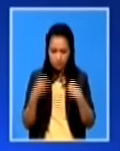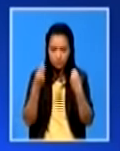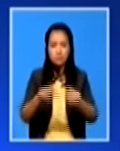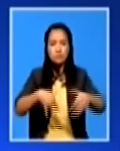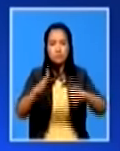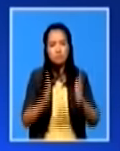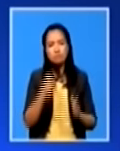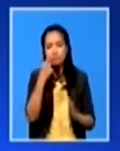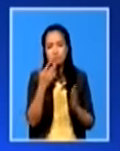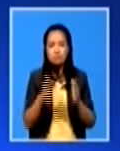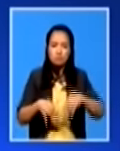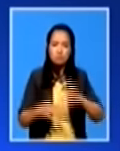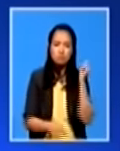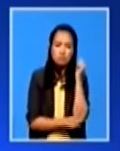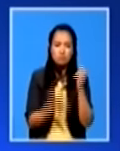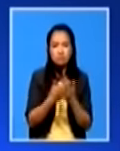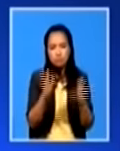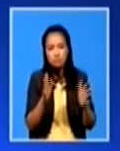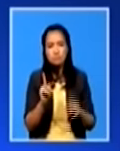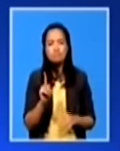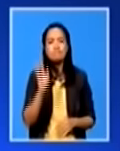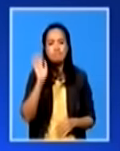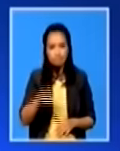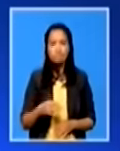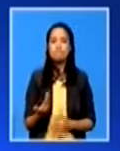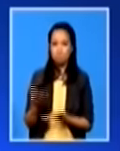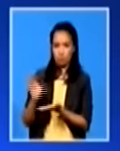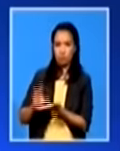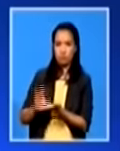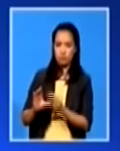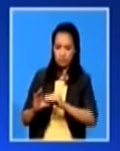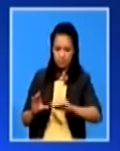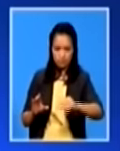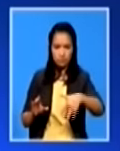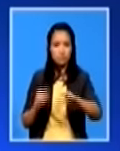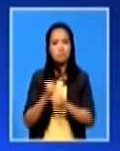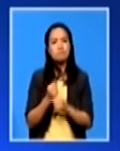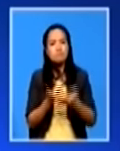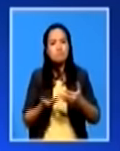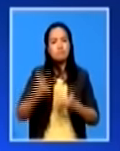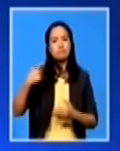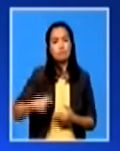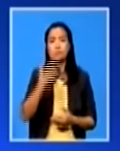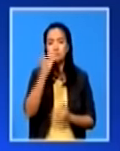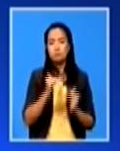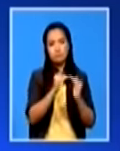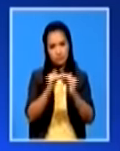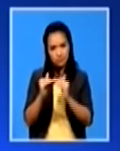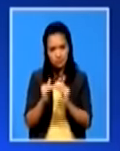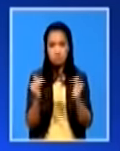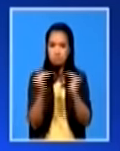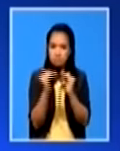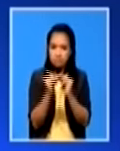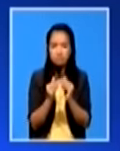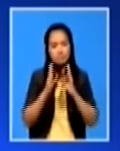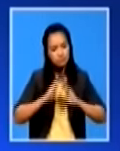มีรายได้น้อยด้วยนะครับที่ไปต้องตกไปเป็นผู้ต้องหาหรืออะไรก็แล้วแต่ทั้งนี้ก็เพื่อทำลงไว้ซึ่งความเท่าเทียมความยุติธรรมและ